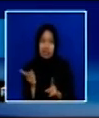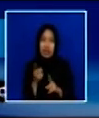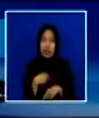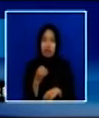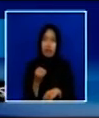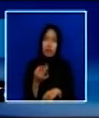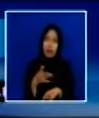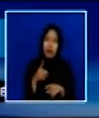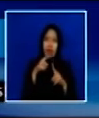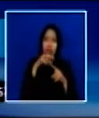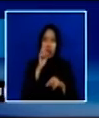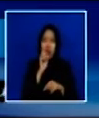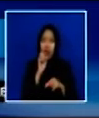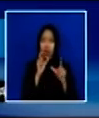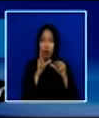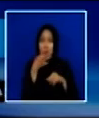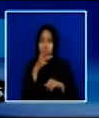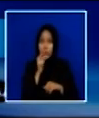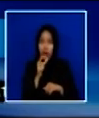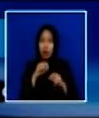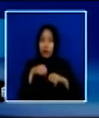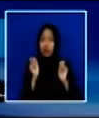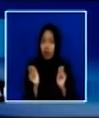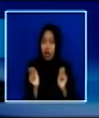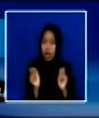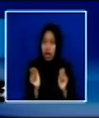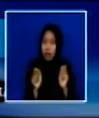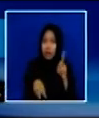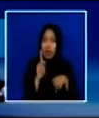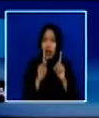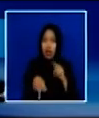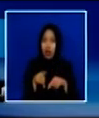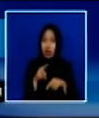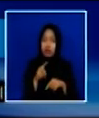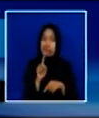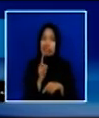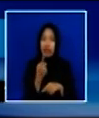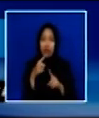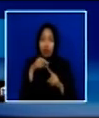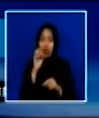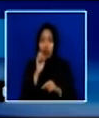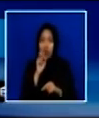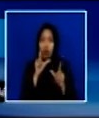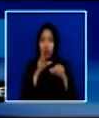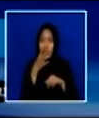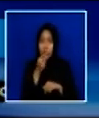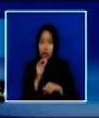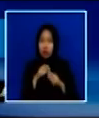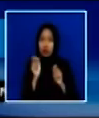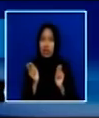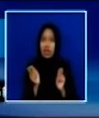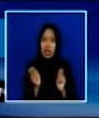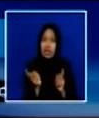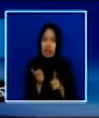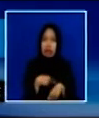itu mengalami kerusakan kalau satu towerindo ini rusak akhirnya semua juga